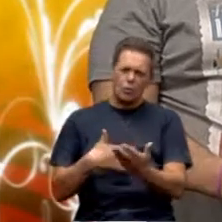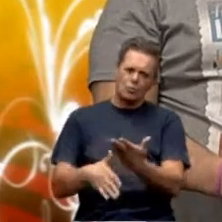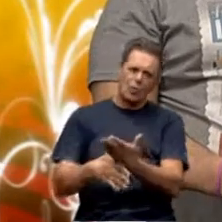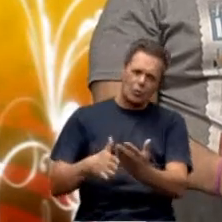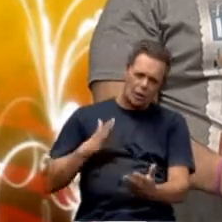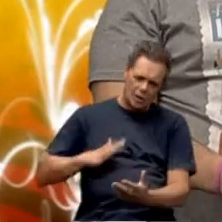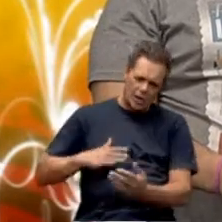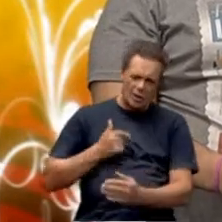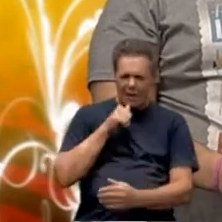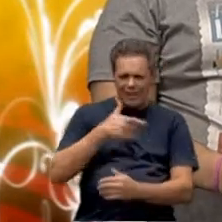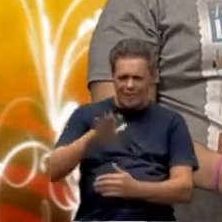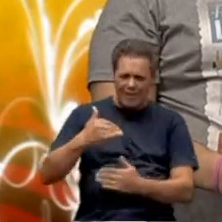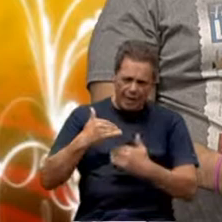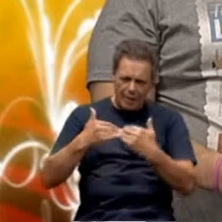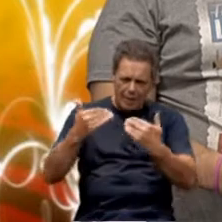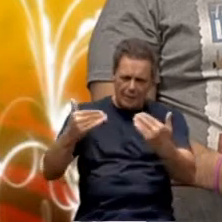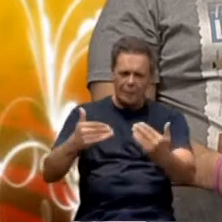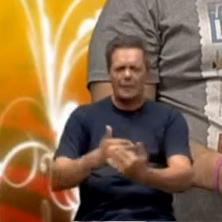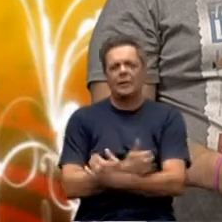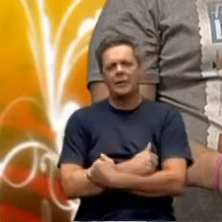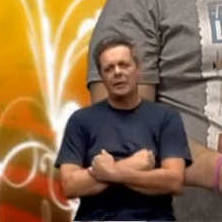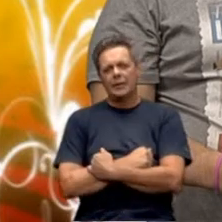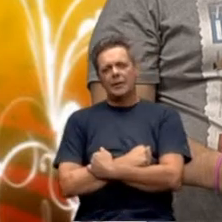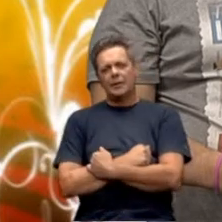građana i dalje napredovati. I